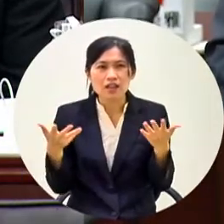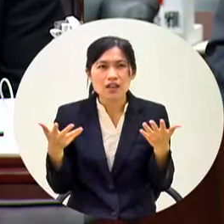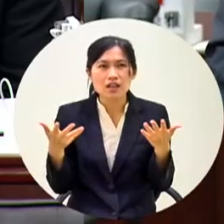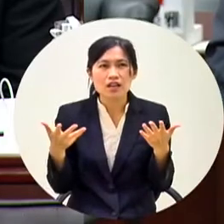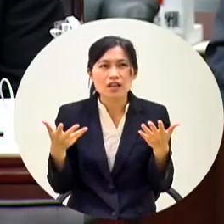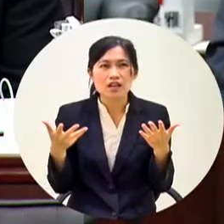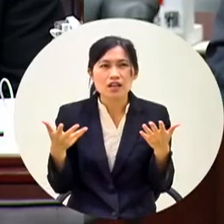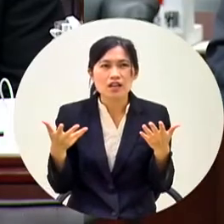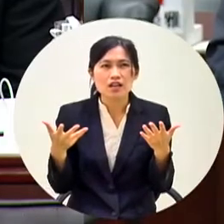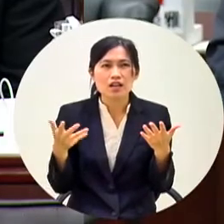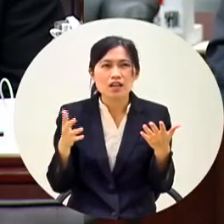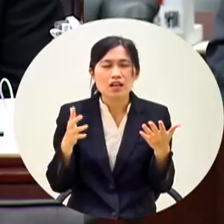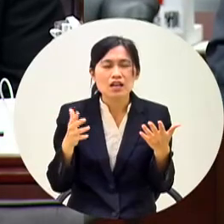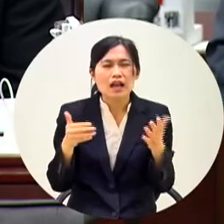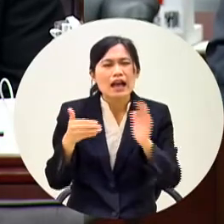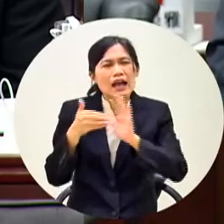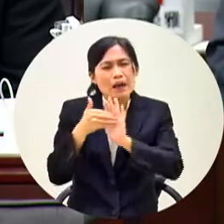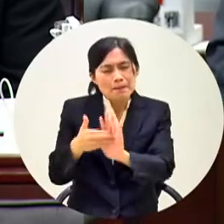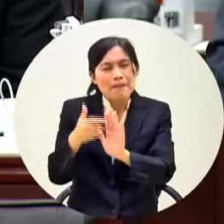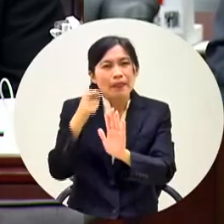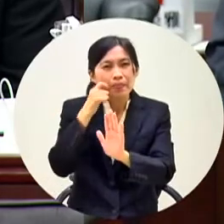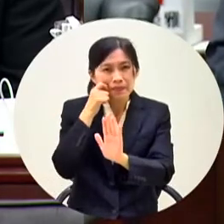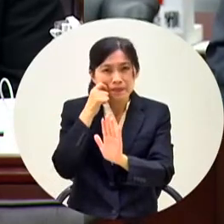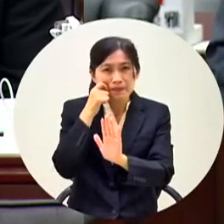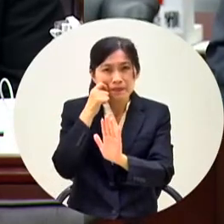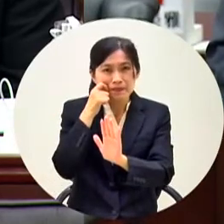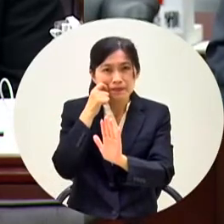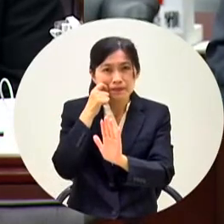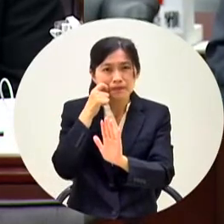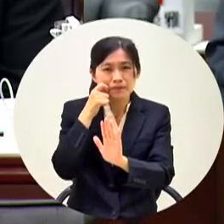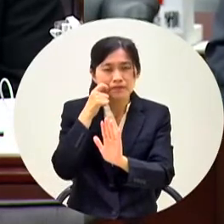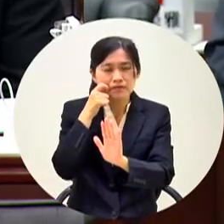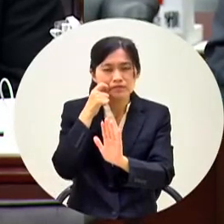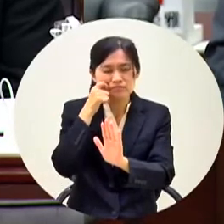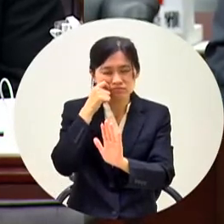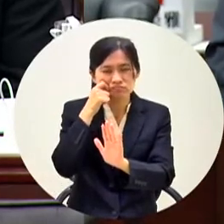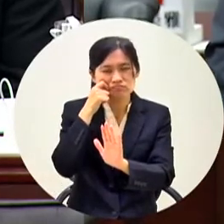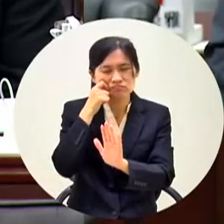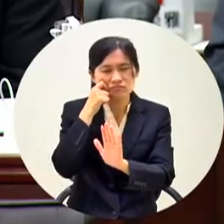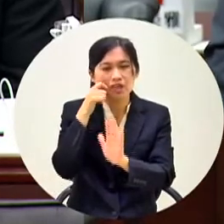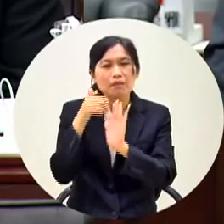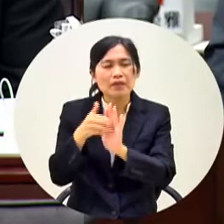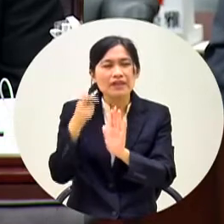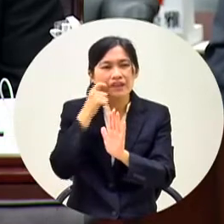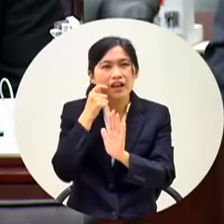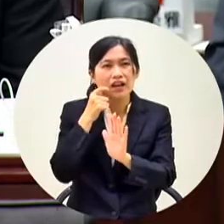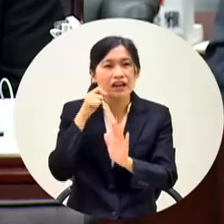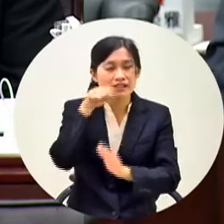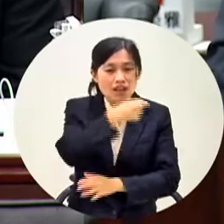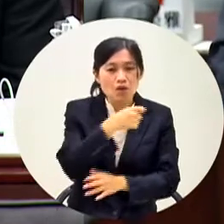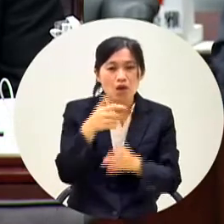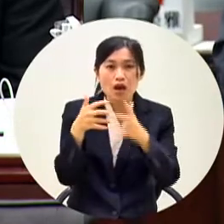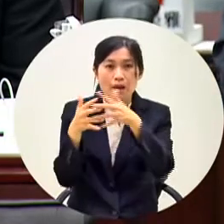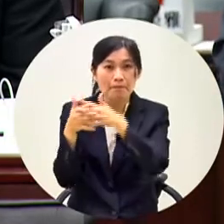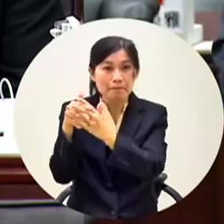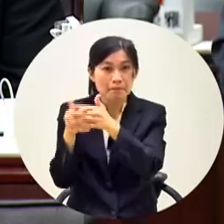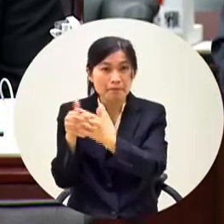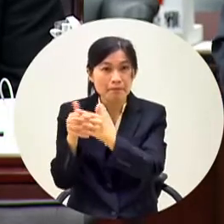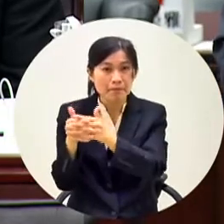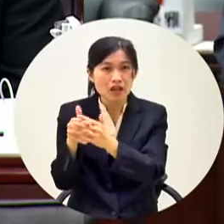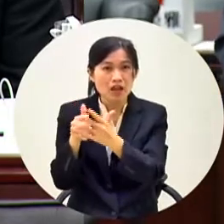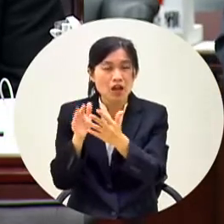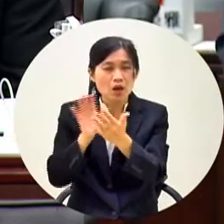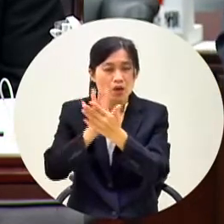没不可避免的啊。在这个框架下啊，台湾跟美方的未来的深化